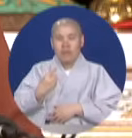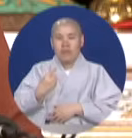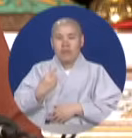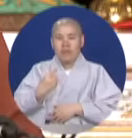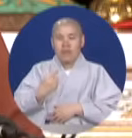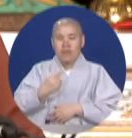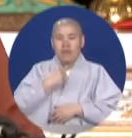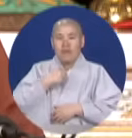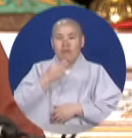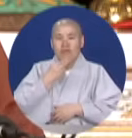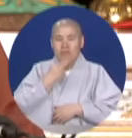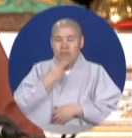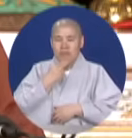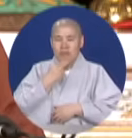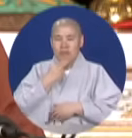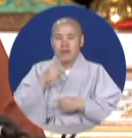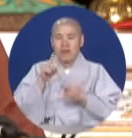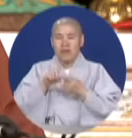그 연구 업적입니다.